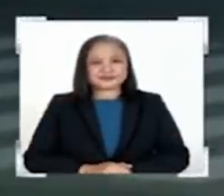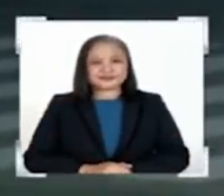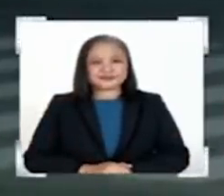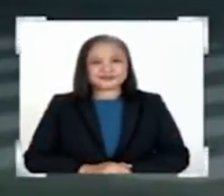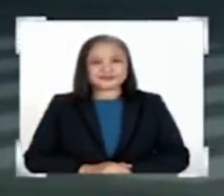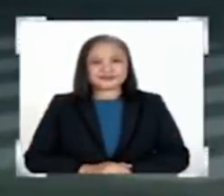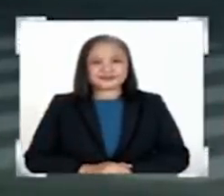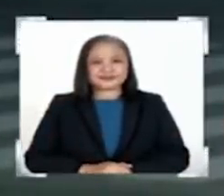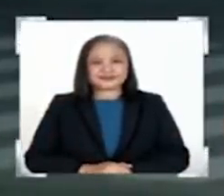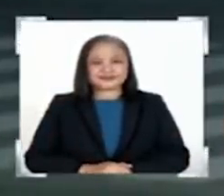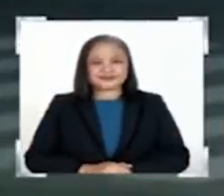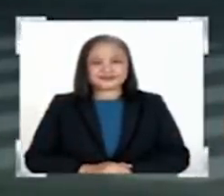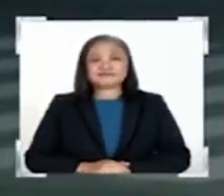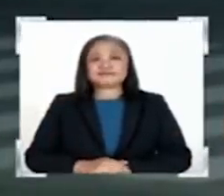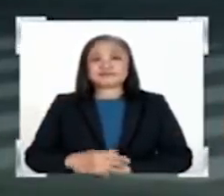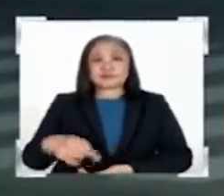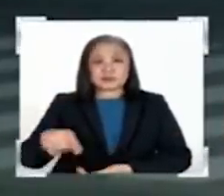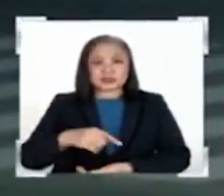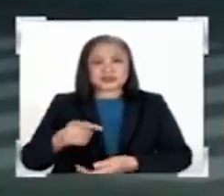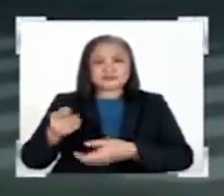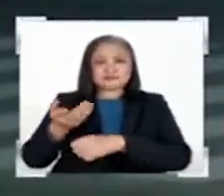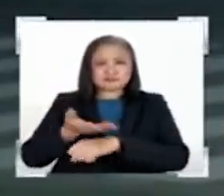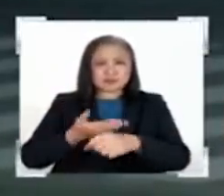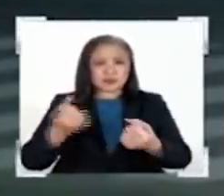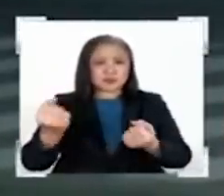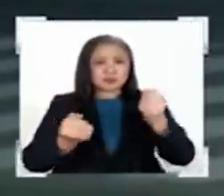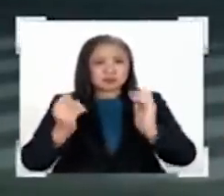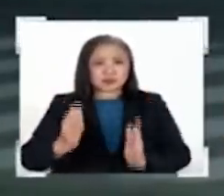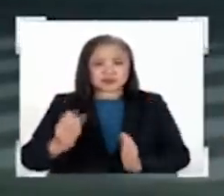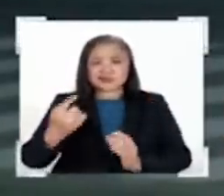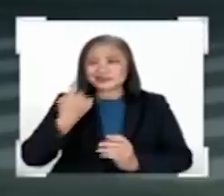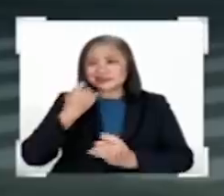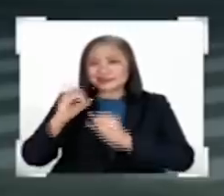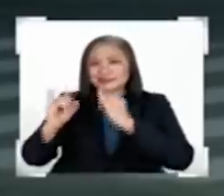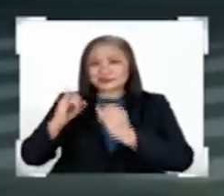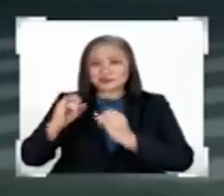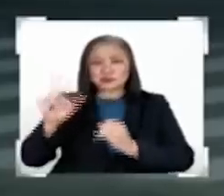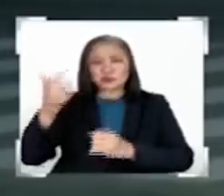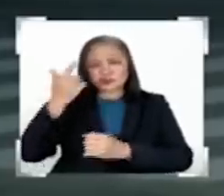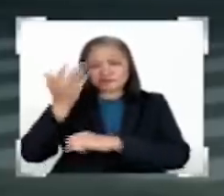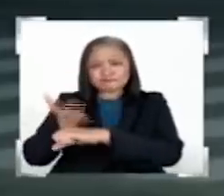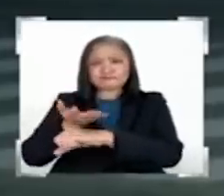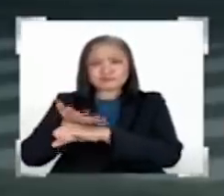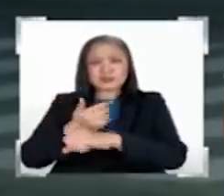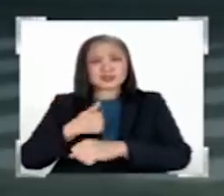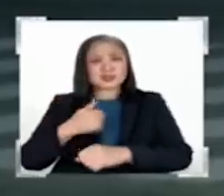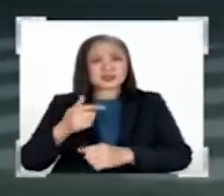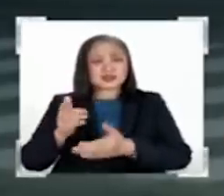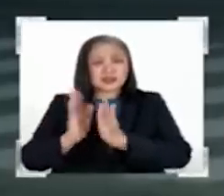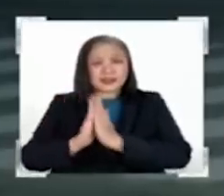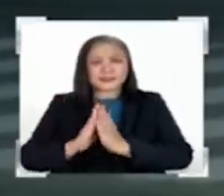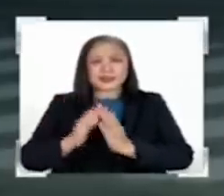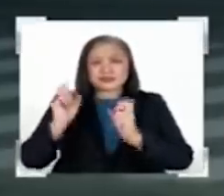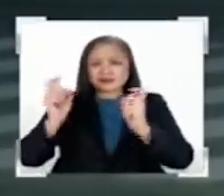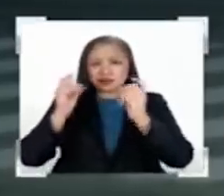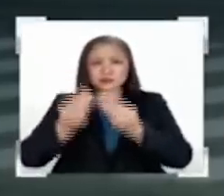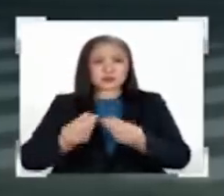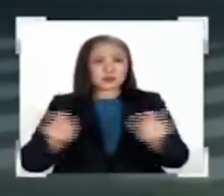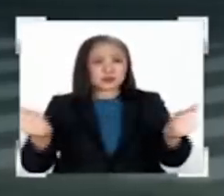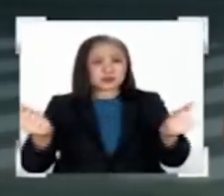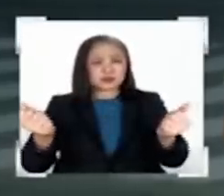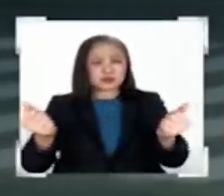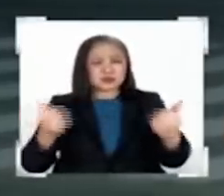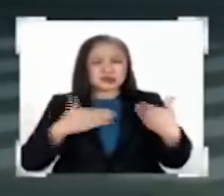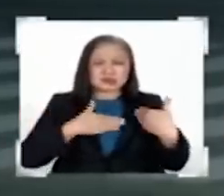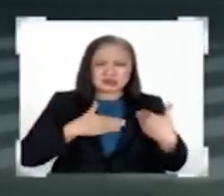Pia Igan, hiling naman ang mga motoristang nakausap natin sa gobyerno, humanap ng pinakamabilis na solusyon. Lugmok na nga raw tayo sa